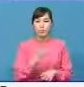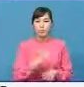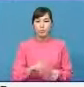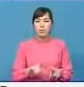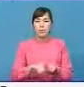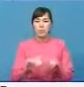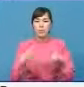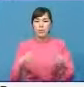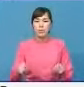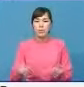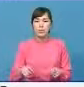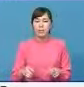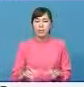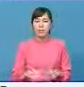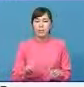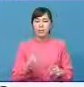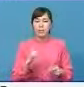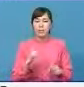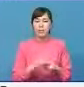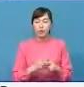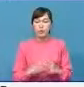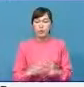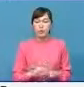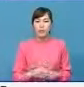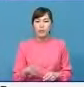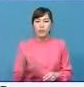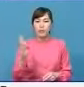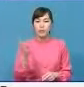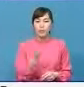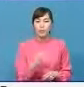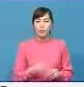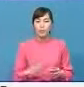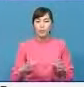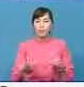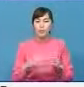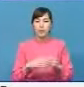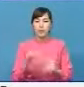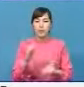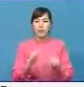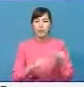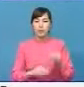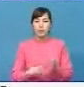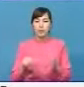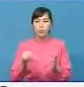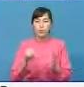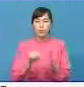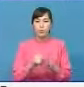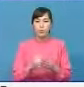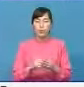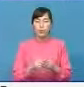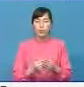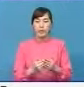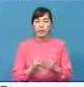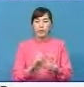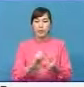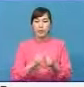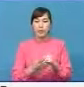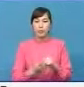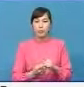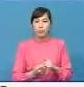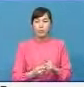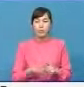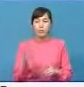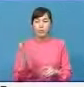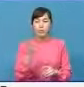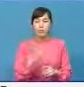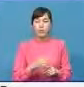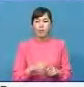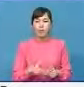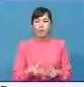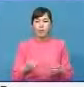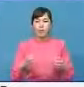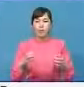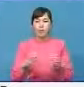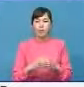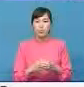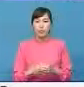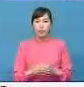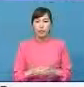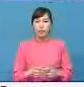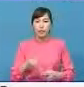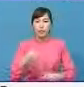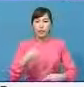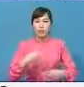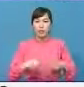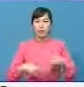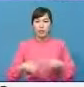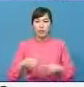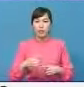мақсатында екі ай бұрын тура жол діни бірлестігі құрылыпты. Ондағы өкілдер кертартпа діни ағымдардың зардабын шеккен азаматтарды оңалту үшін арнайы